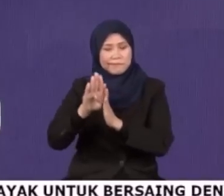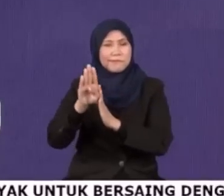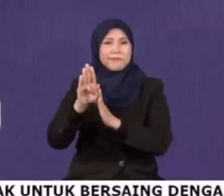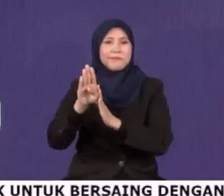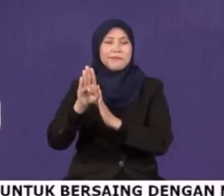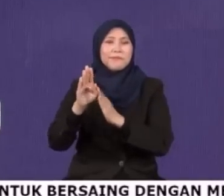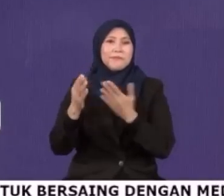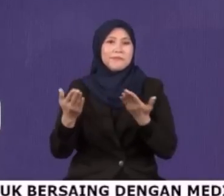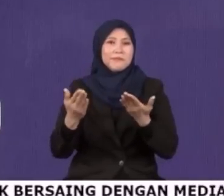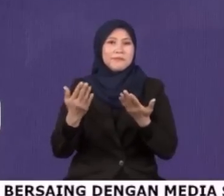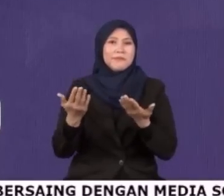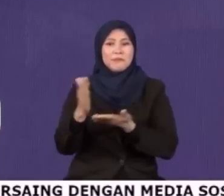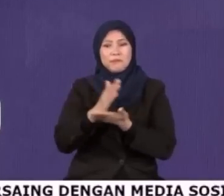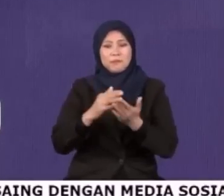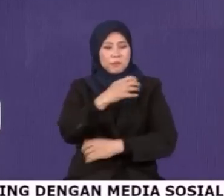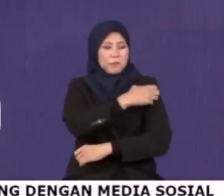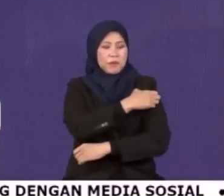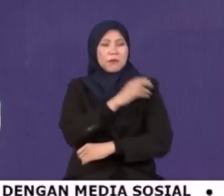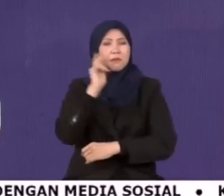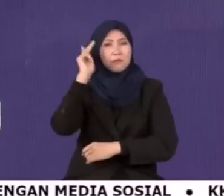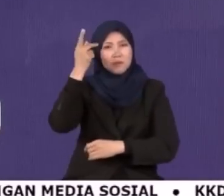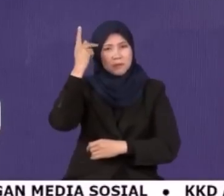intense power